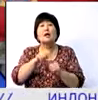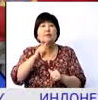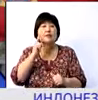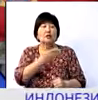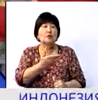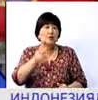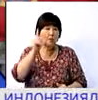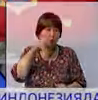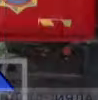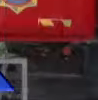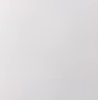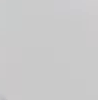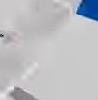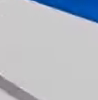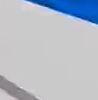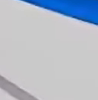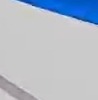білуі тиіс.